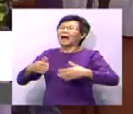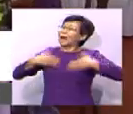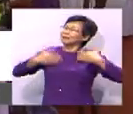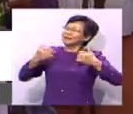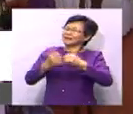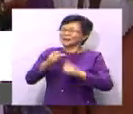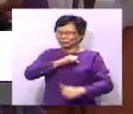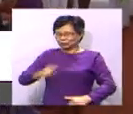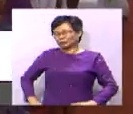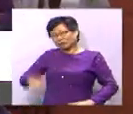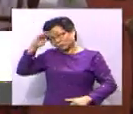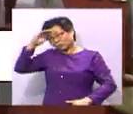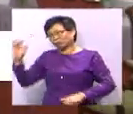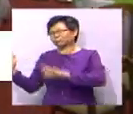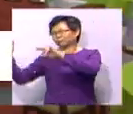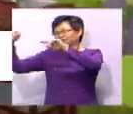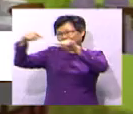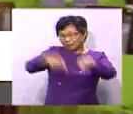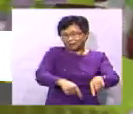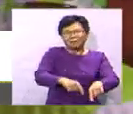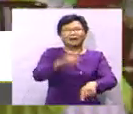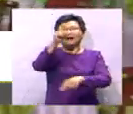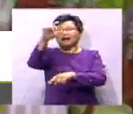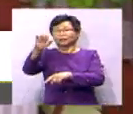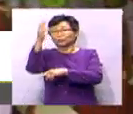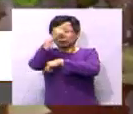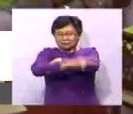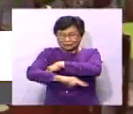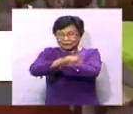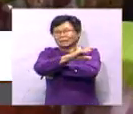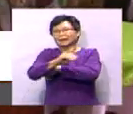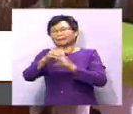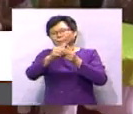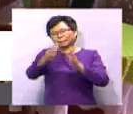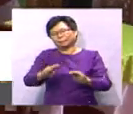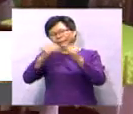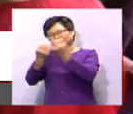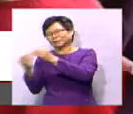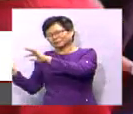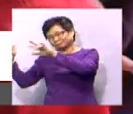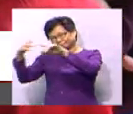Sultan Ibrahim, Sultan Iskandar, turut hadir barisan Exco Kerajaan Negeri dan pemimpin masyarakat.